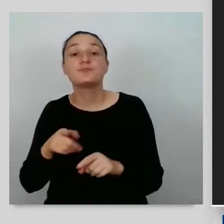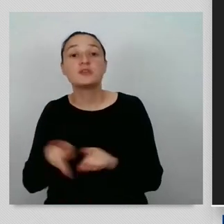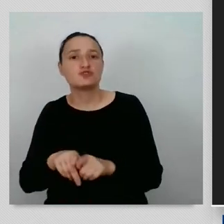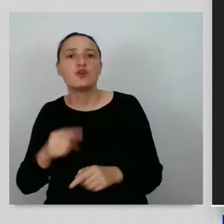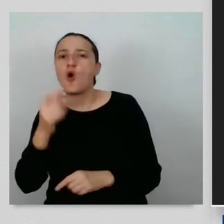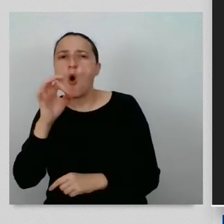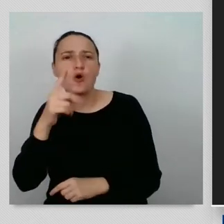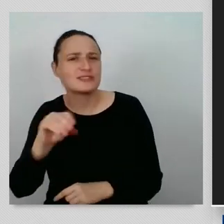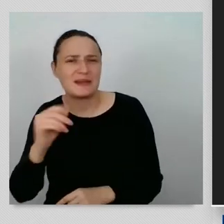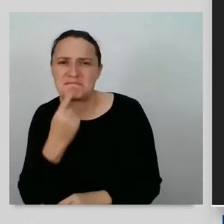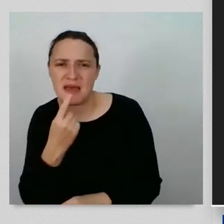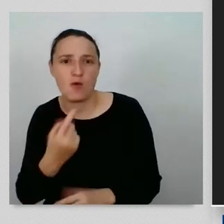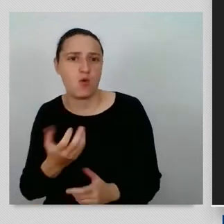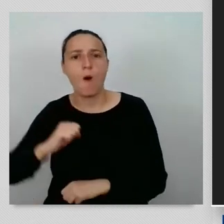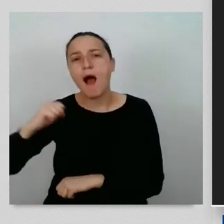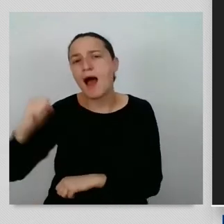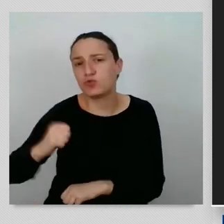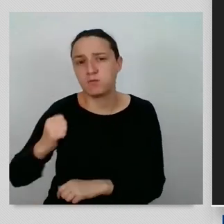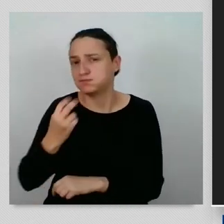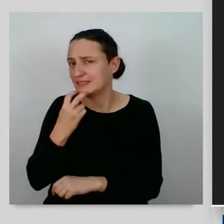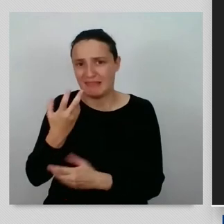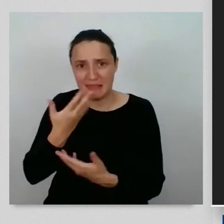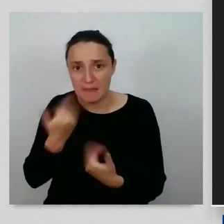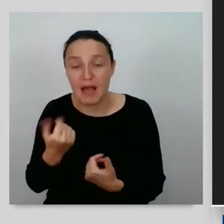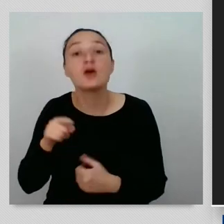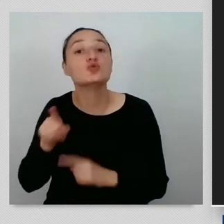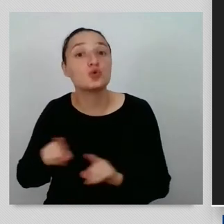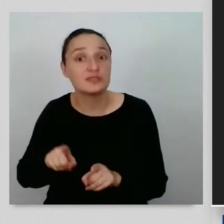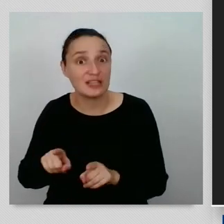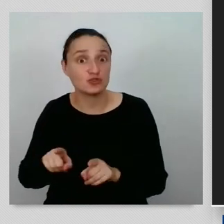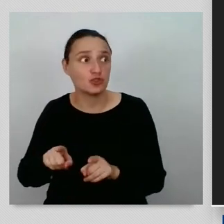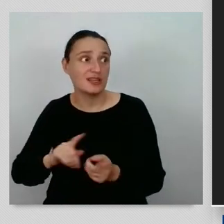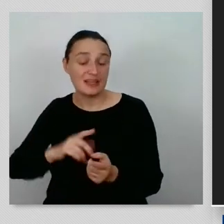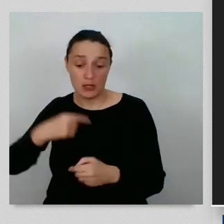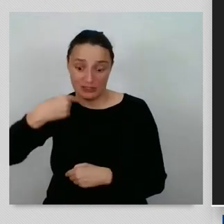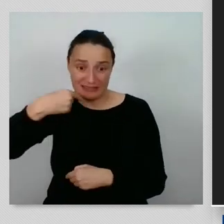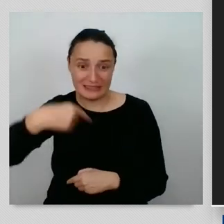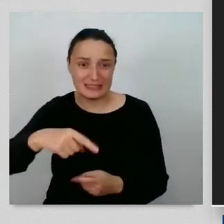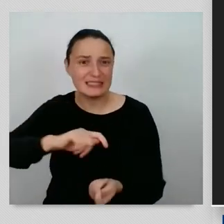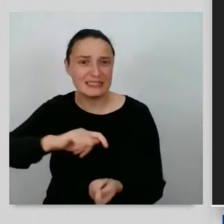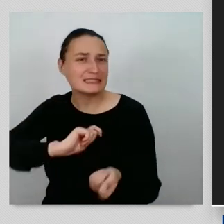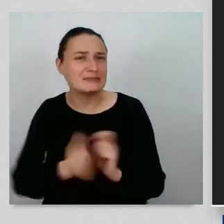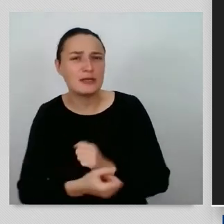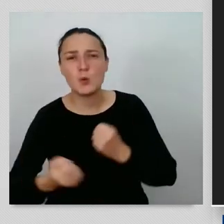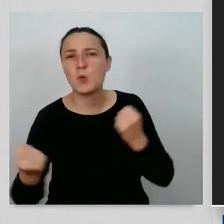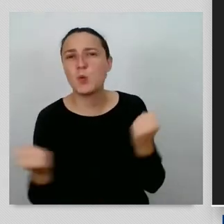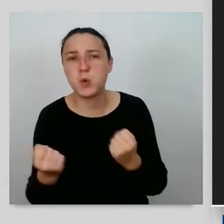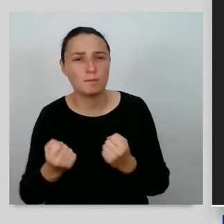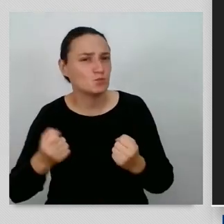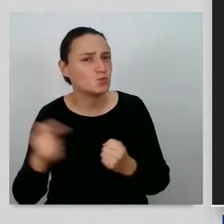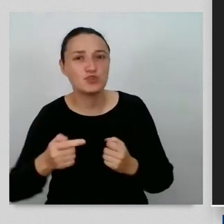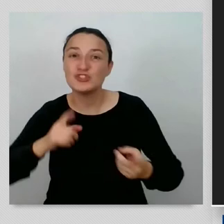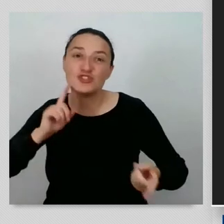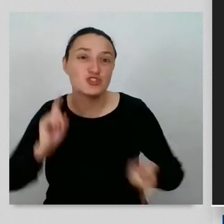atomu, to oznacza w bardzo krótkim czasie tak gwałtowne zmiany, które nie będą mogły być wypracowane endogenicznie. My